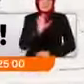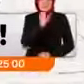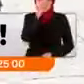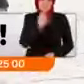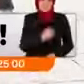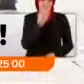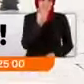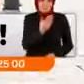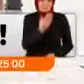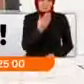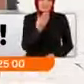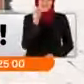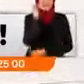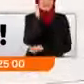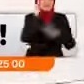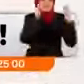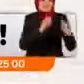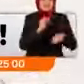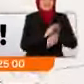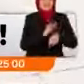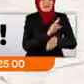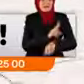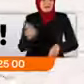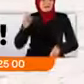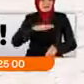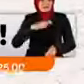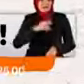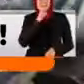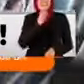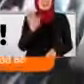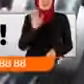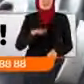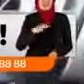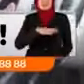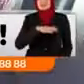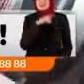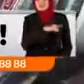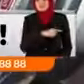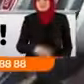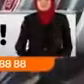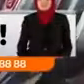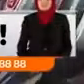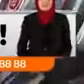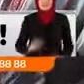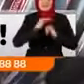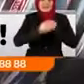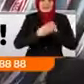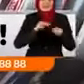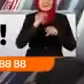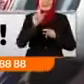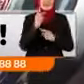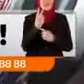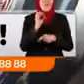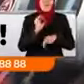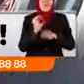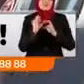Taksim'den Sarıyer'e gidecekti ve Ondan tam 250 lira istemişler Taksim'den kilosu ne kadar 150 falandır herhalde Tam